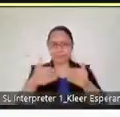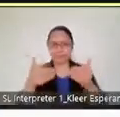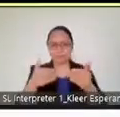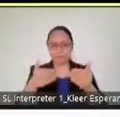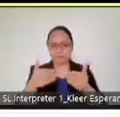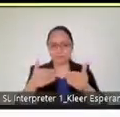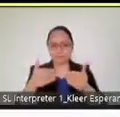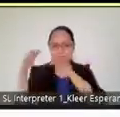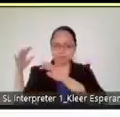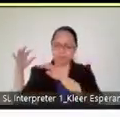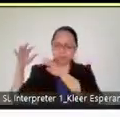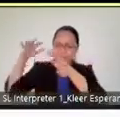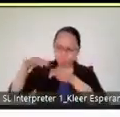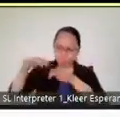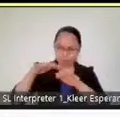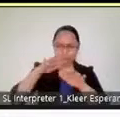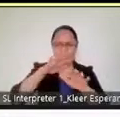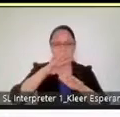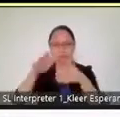bagatan